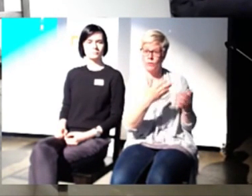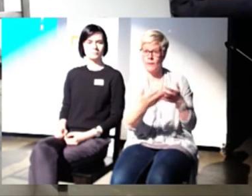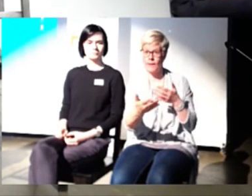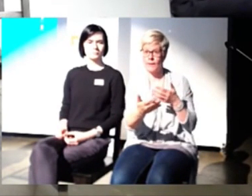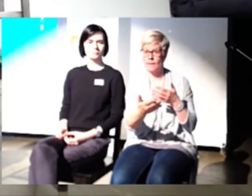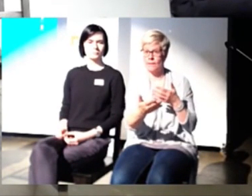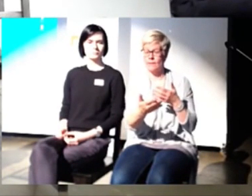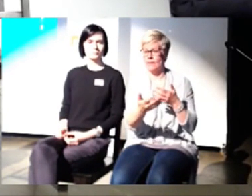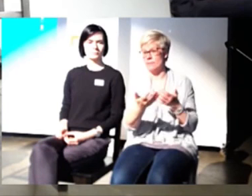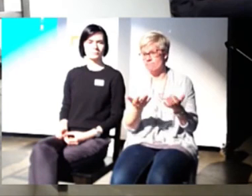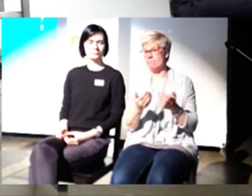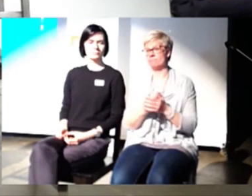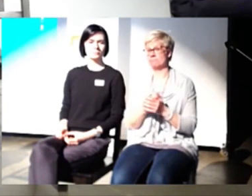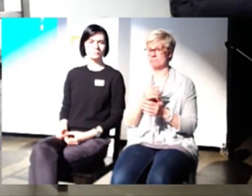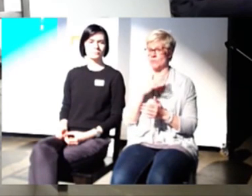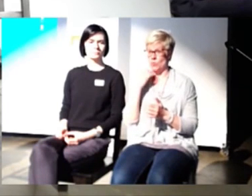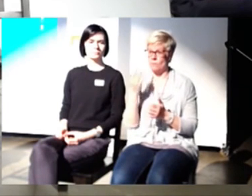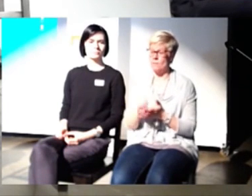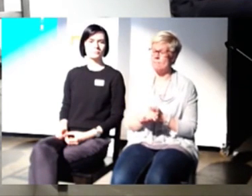tärkeää.